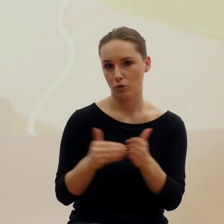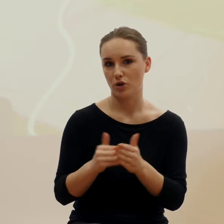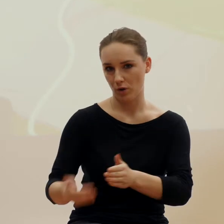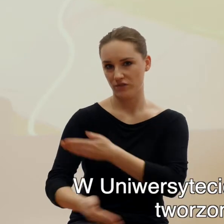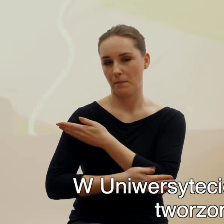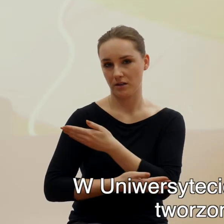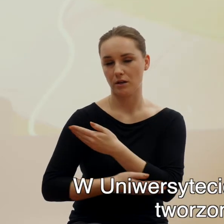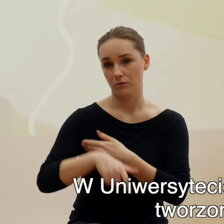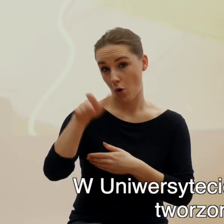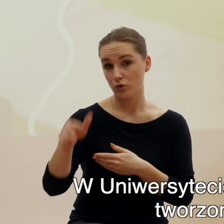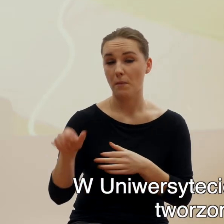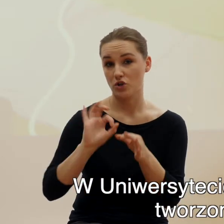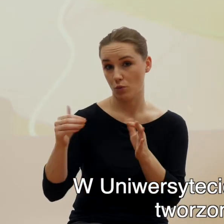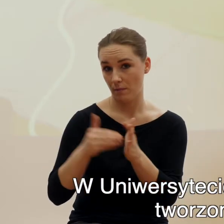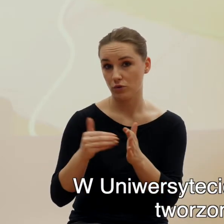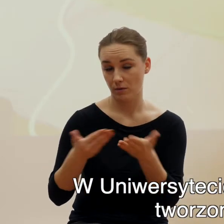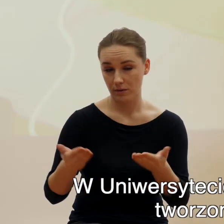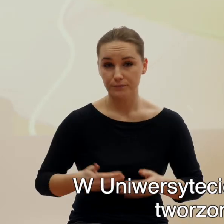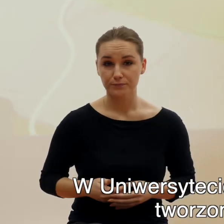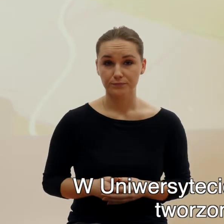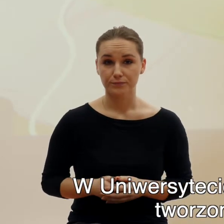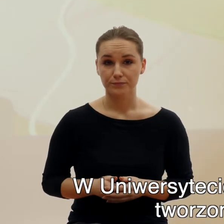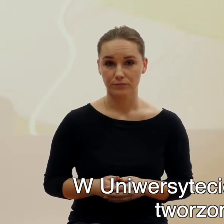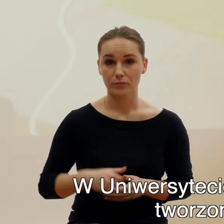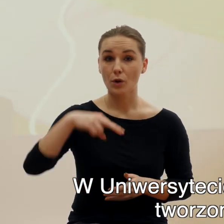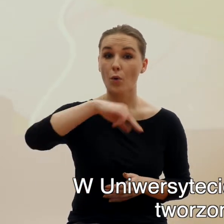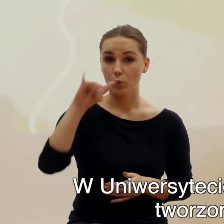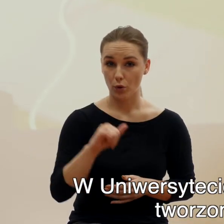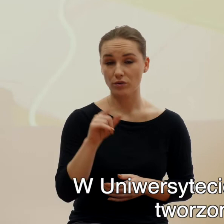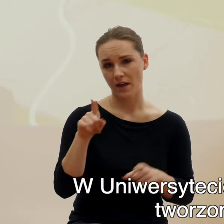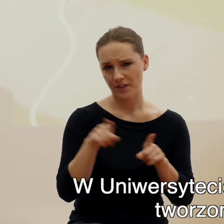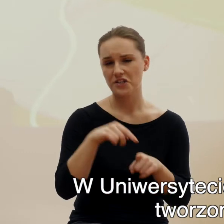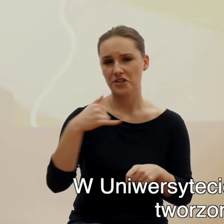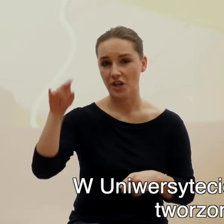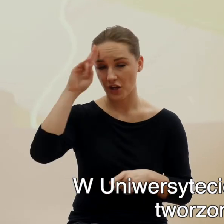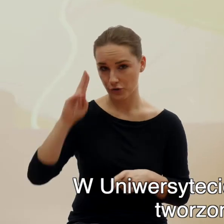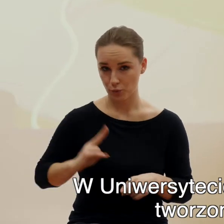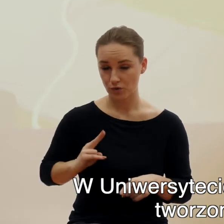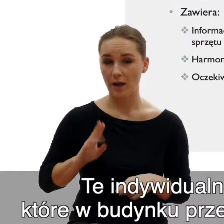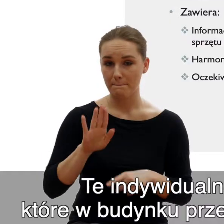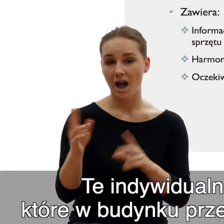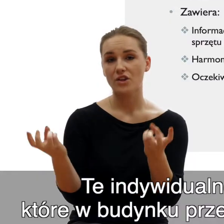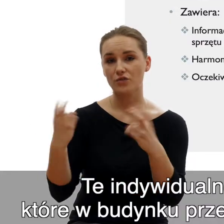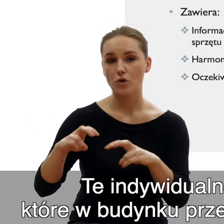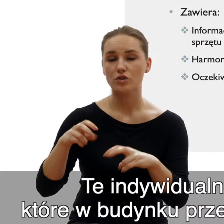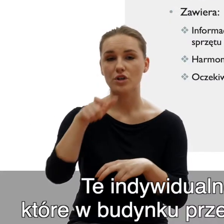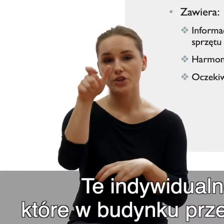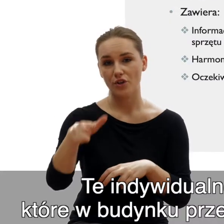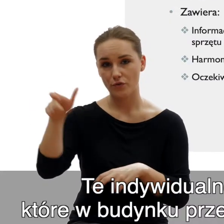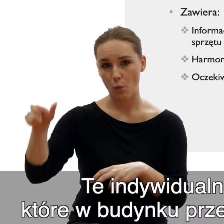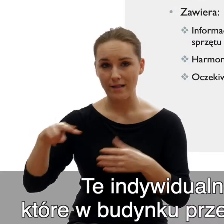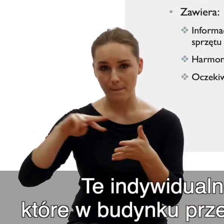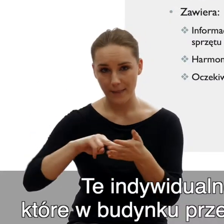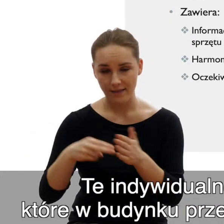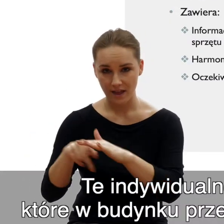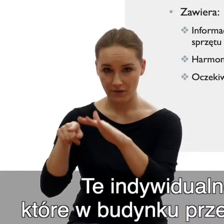W Uniwersytecie Jagiellońskim, także w innych instytucjach tworzone są indywidualne plany ewakuacji. I te indywidualne plany